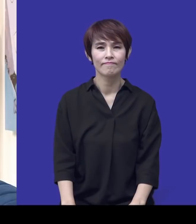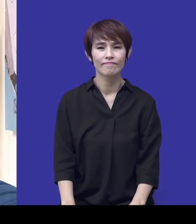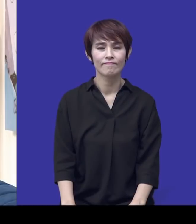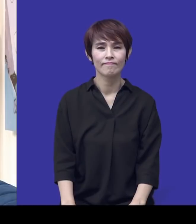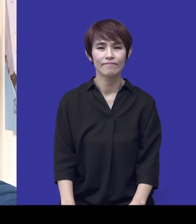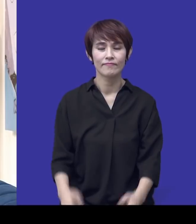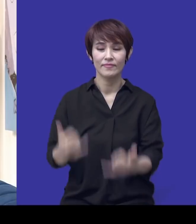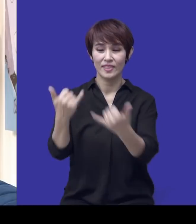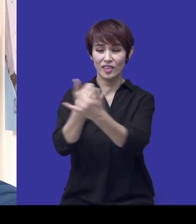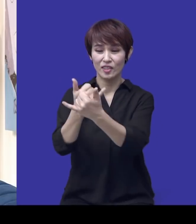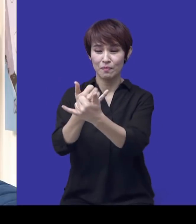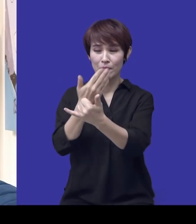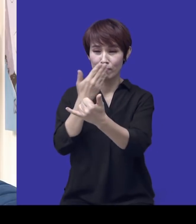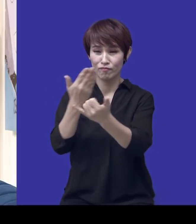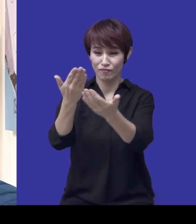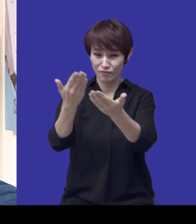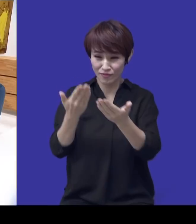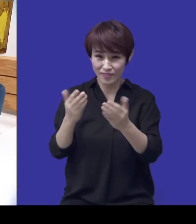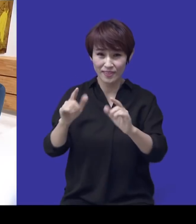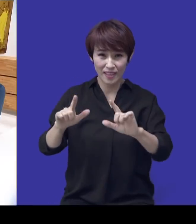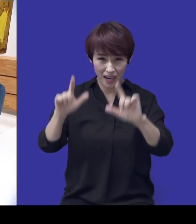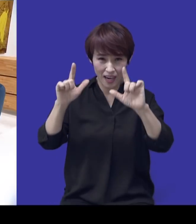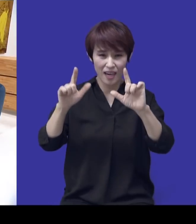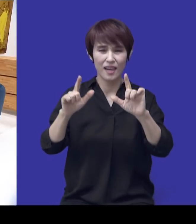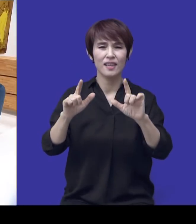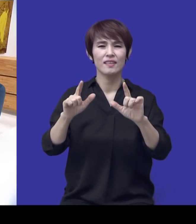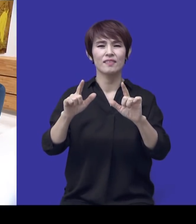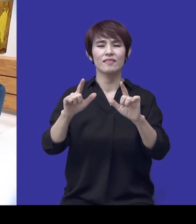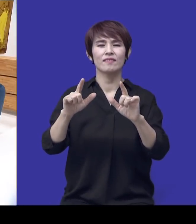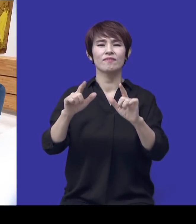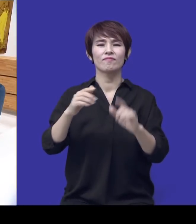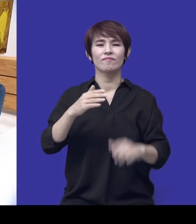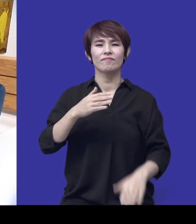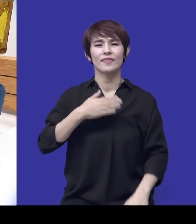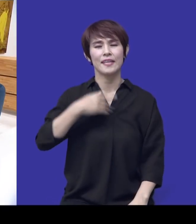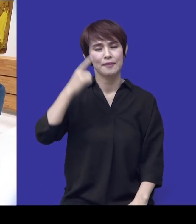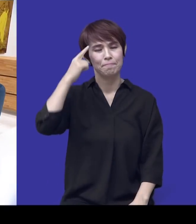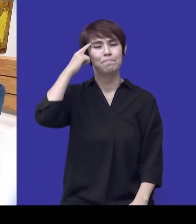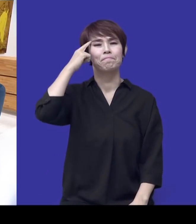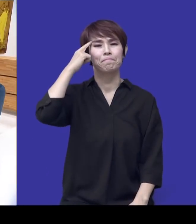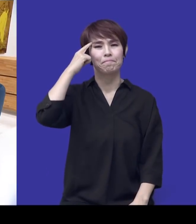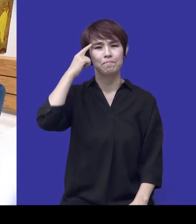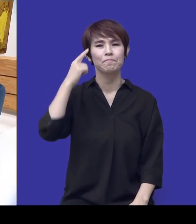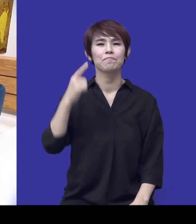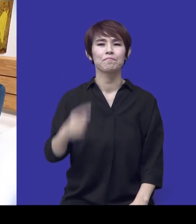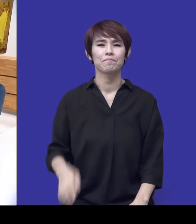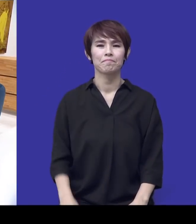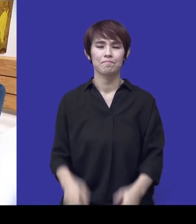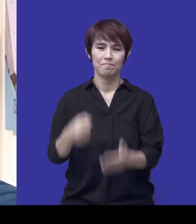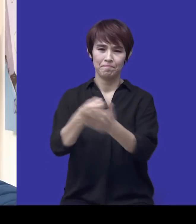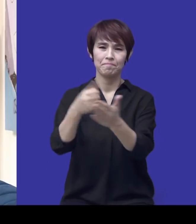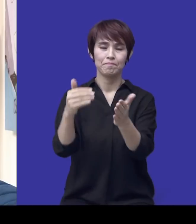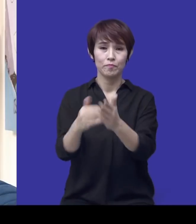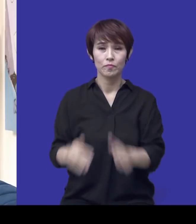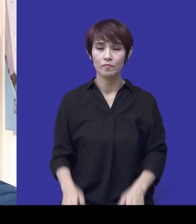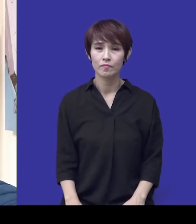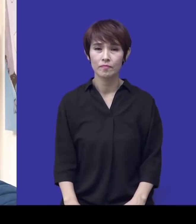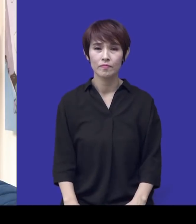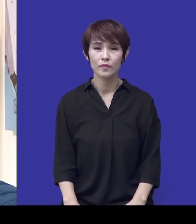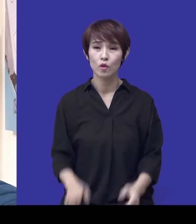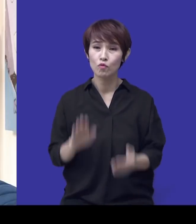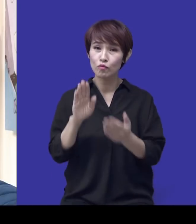같아요. 예. 굶으면서. 그런 시간을 보내다가 언제 어떻게 터닝 포인트를 만나게 됐을까요?